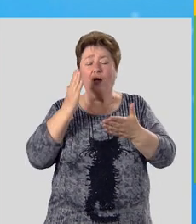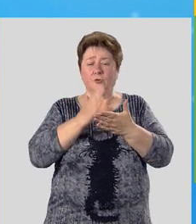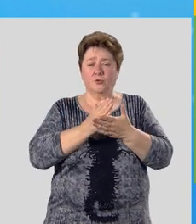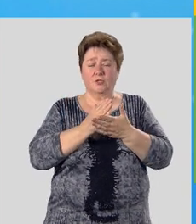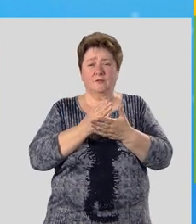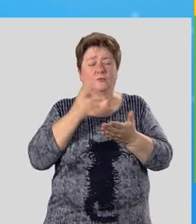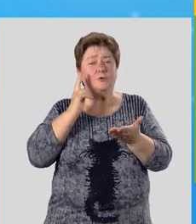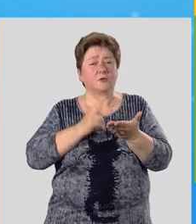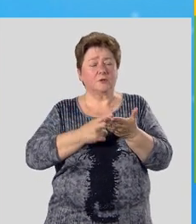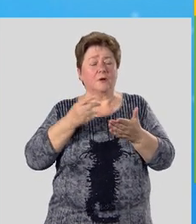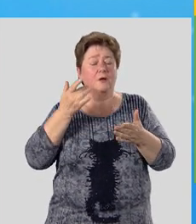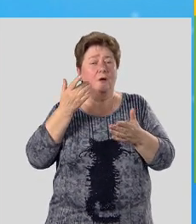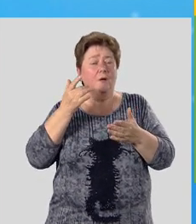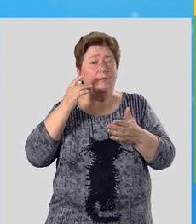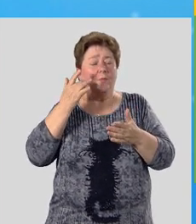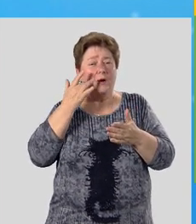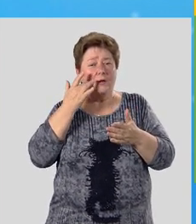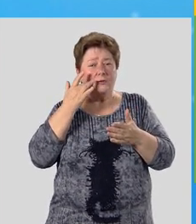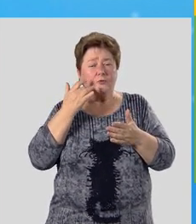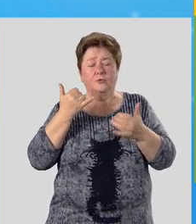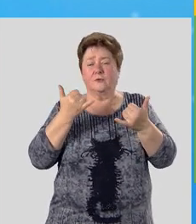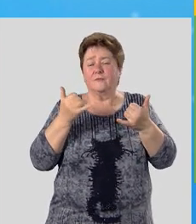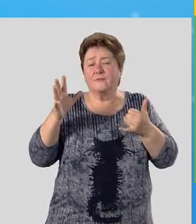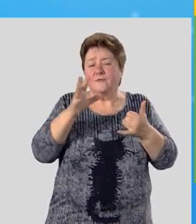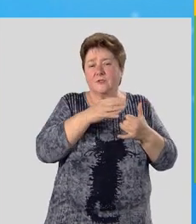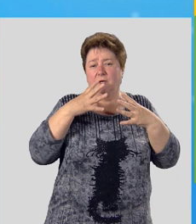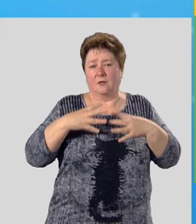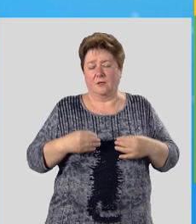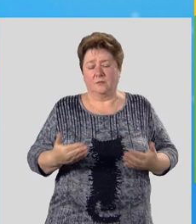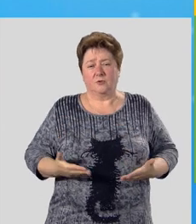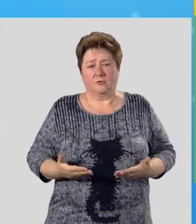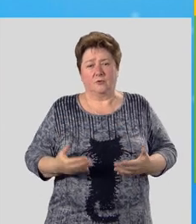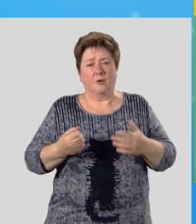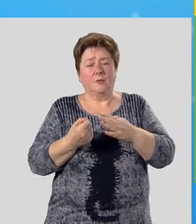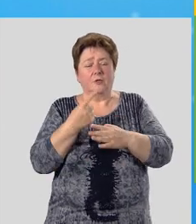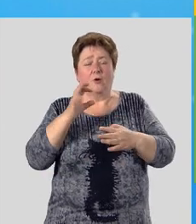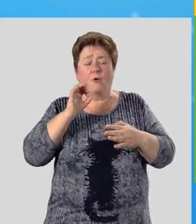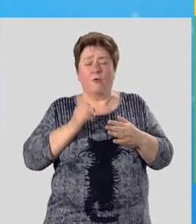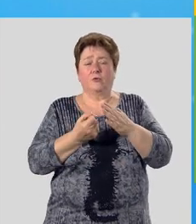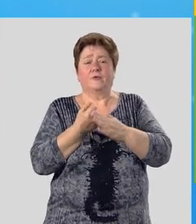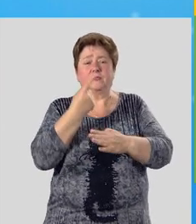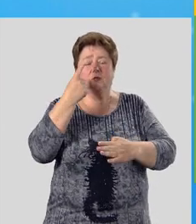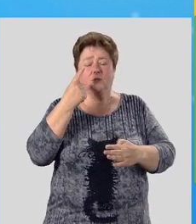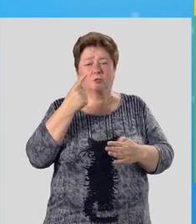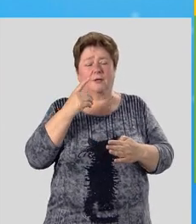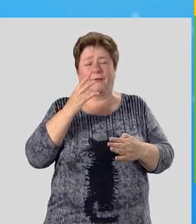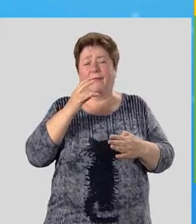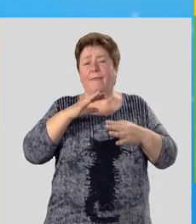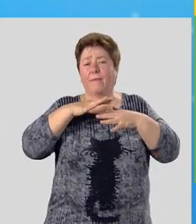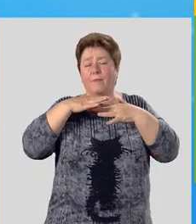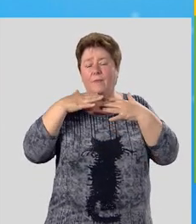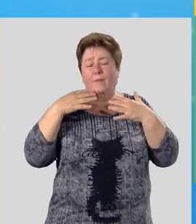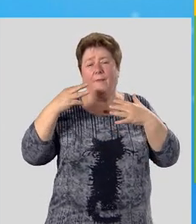Существует гипотеза, по которой все ныне живущие организмы произошли от возникшей